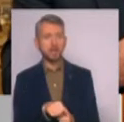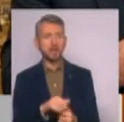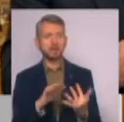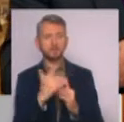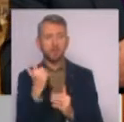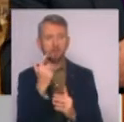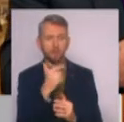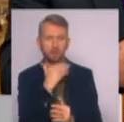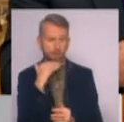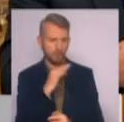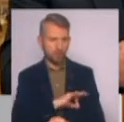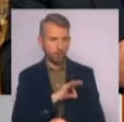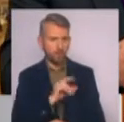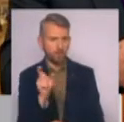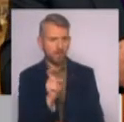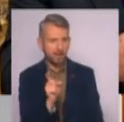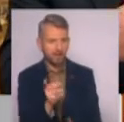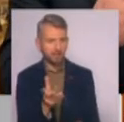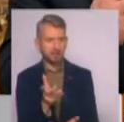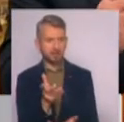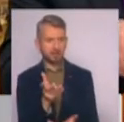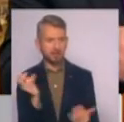господарства. Це не тільки